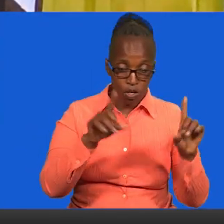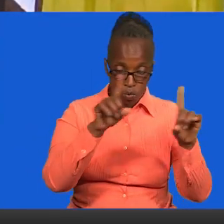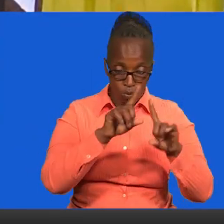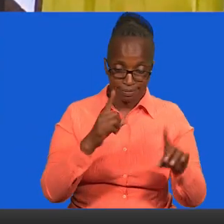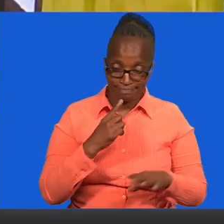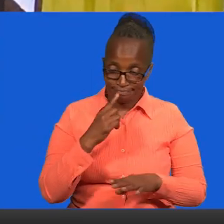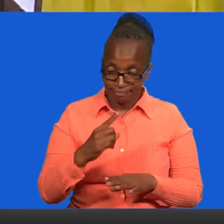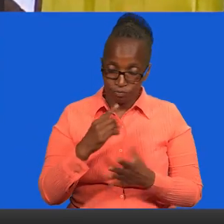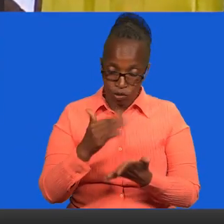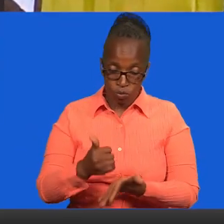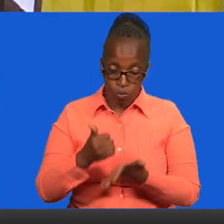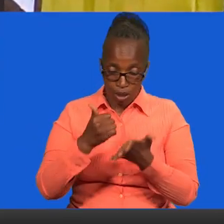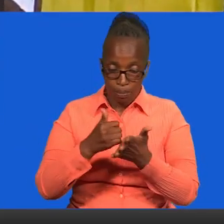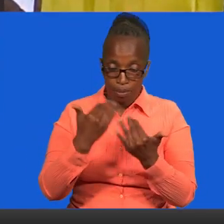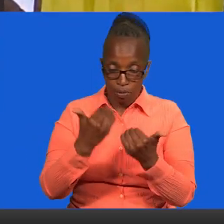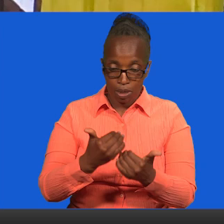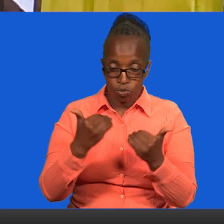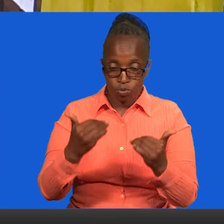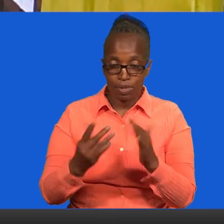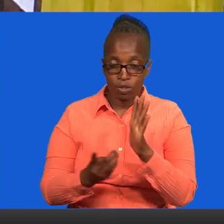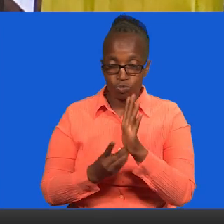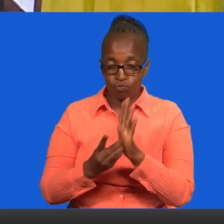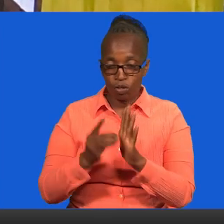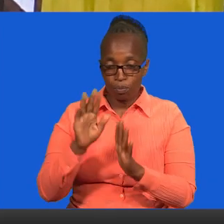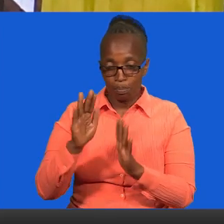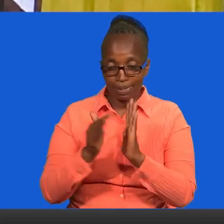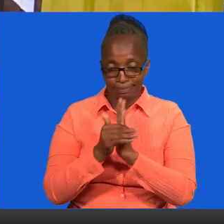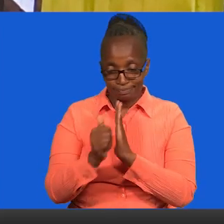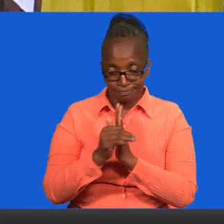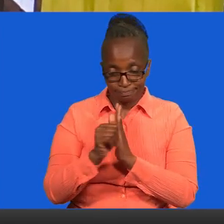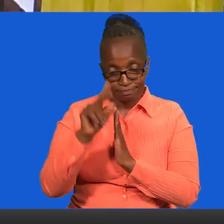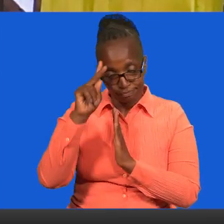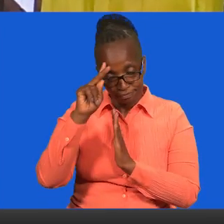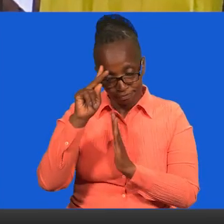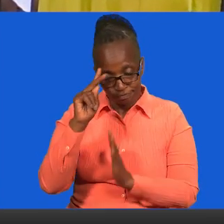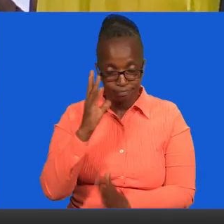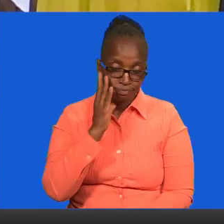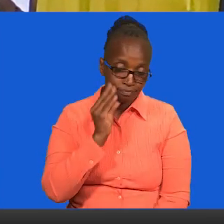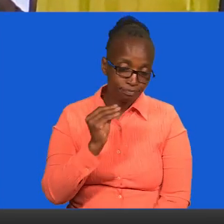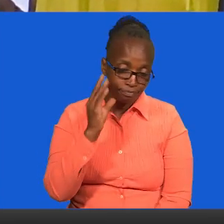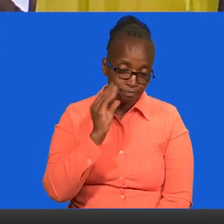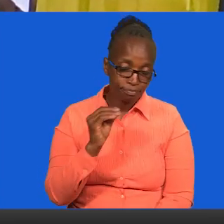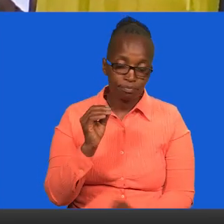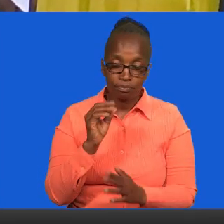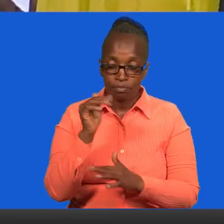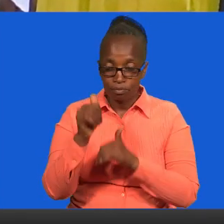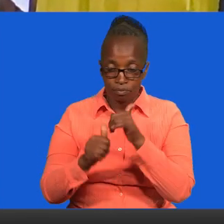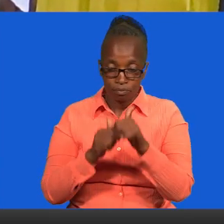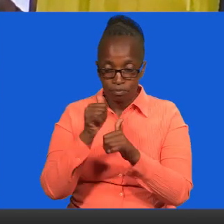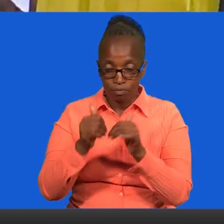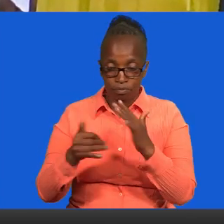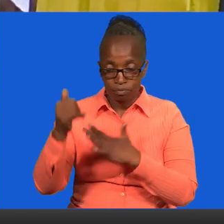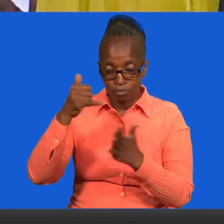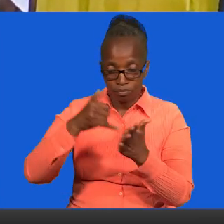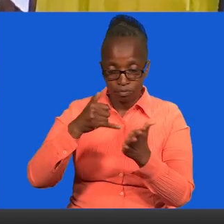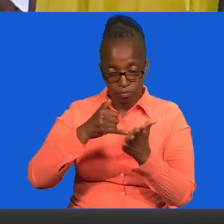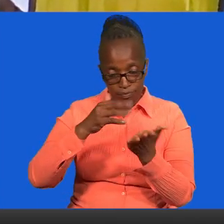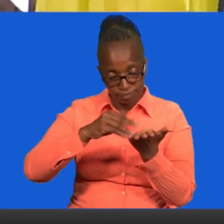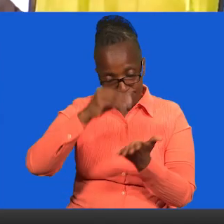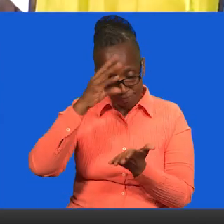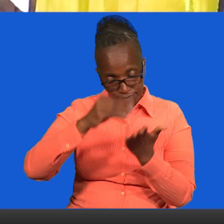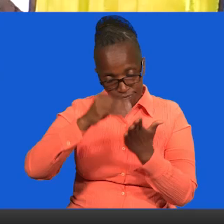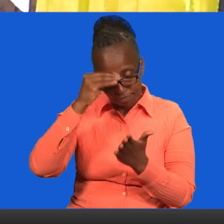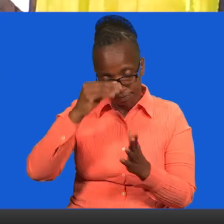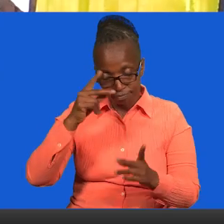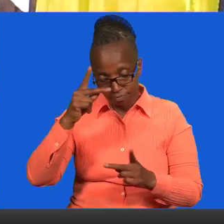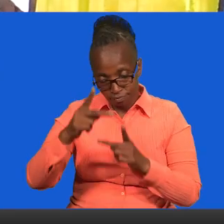tell. Tunasaidia wanafunzi wetu to develop their skills, their knowledge and their experiences by being involved in